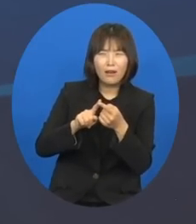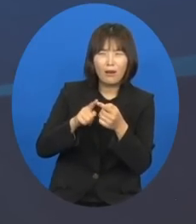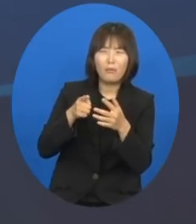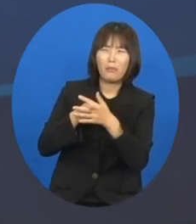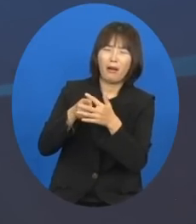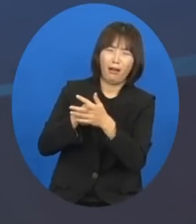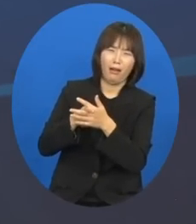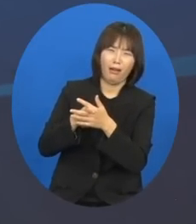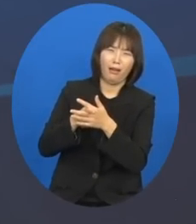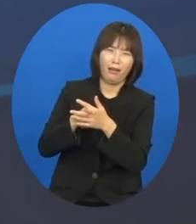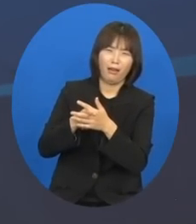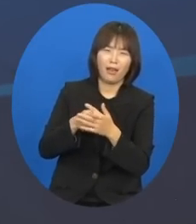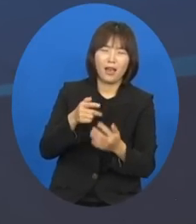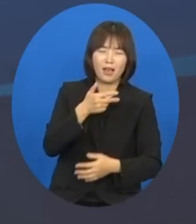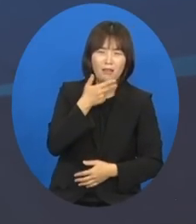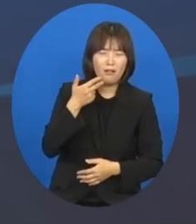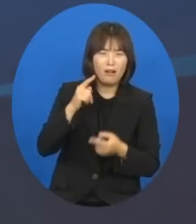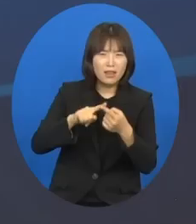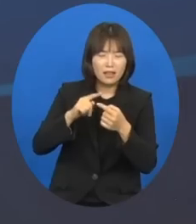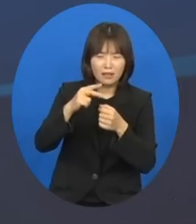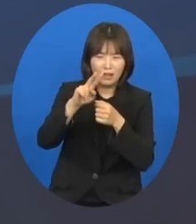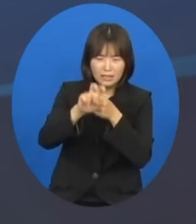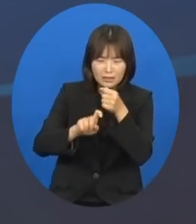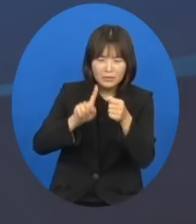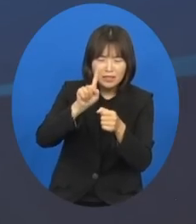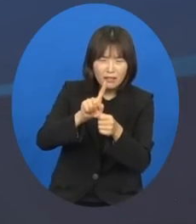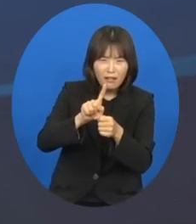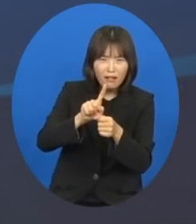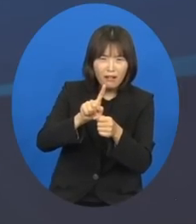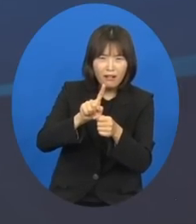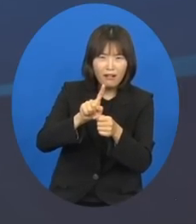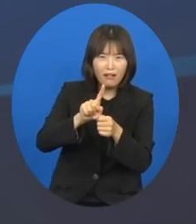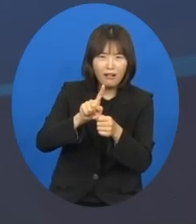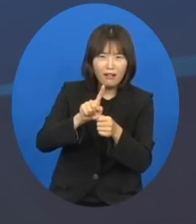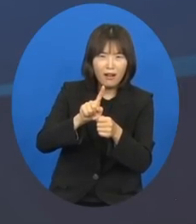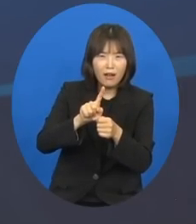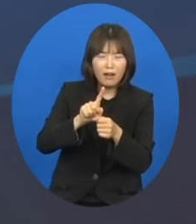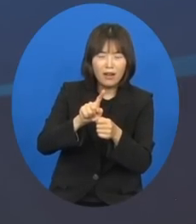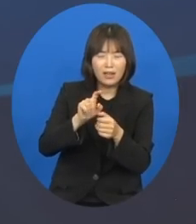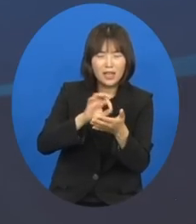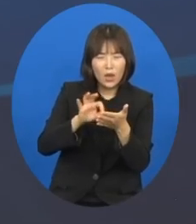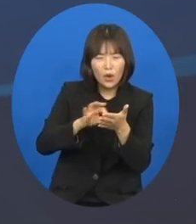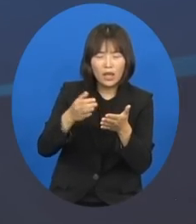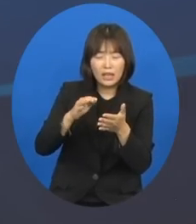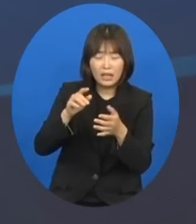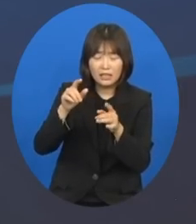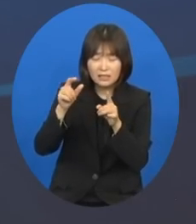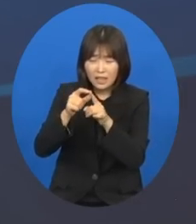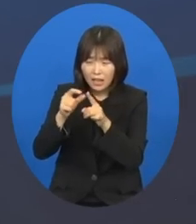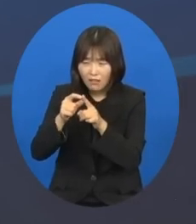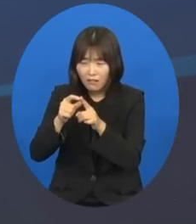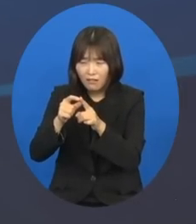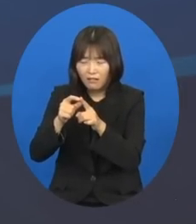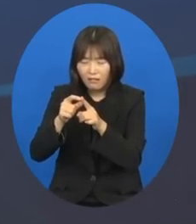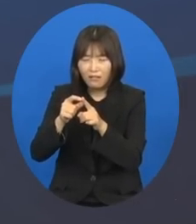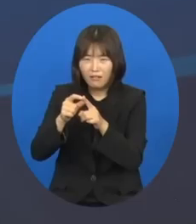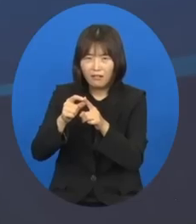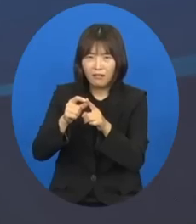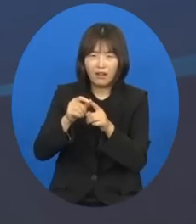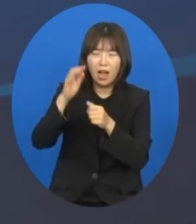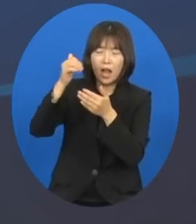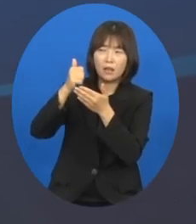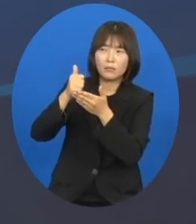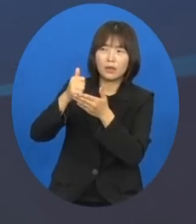21년이나 썼는데 그 단어가 볼 때마다 하나님이 저에게 너는 나의 에이스야